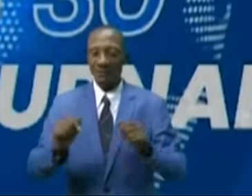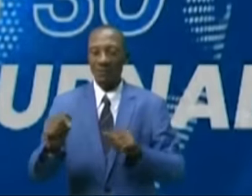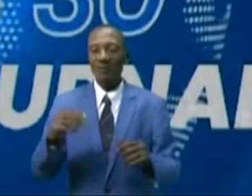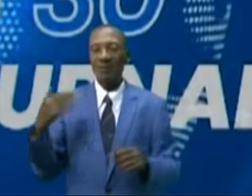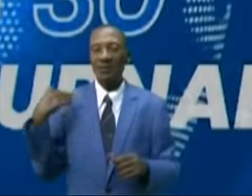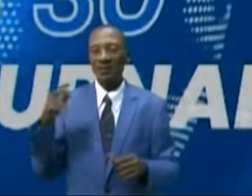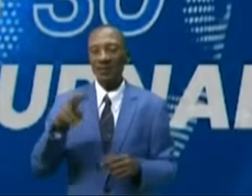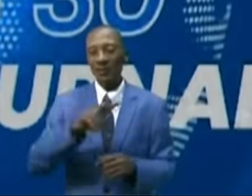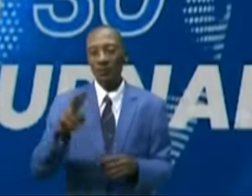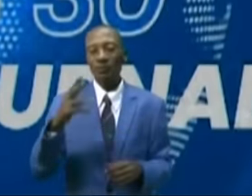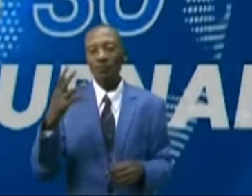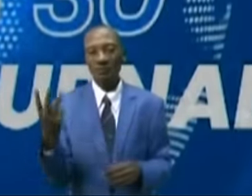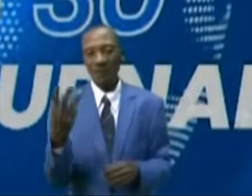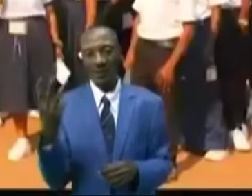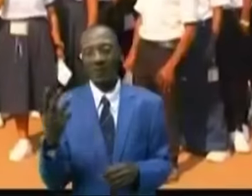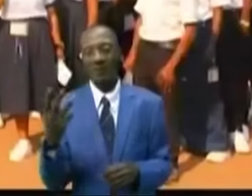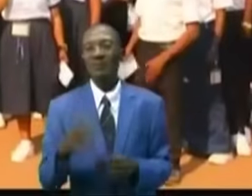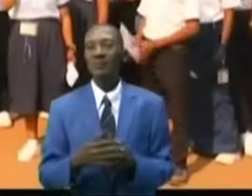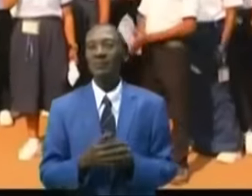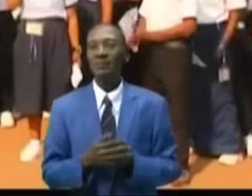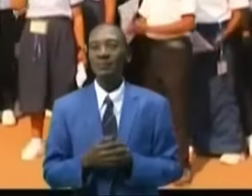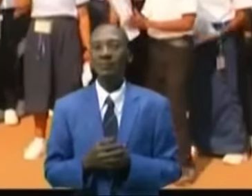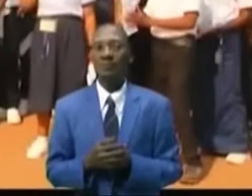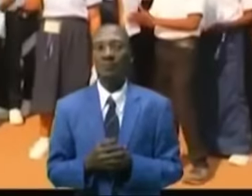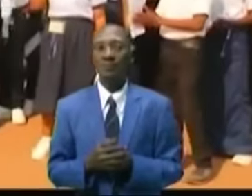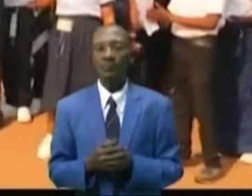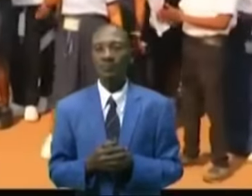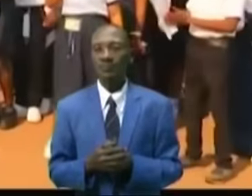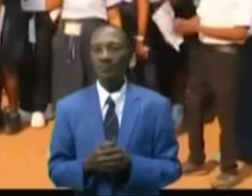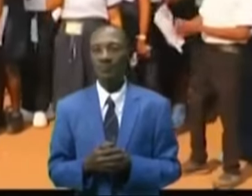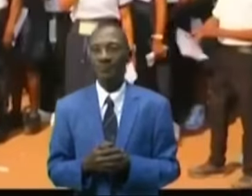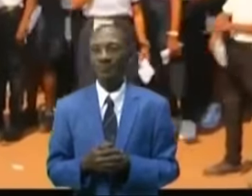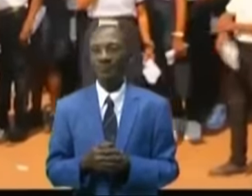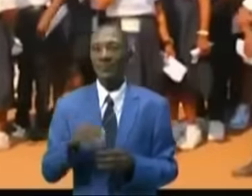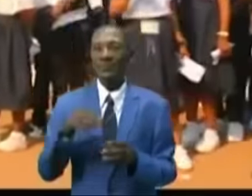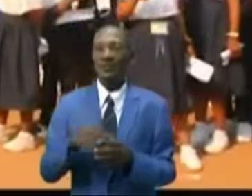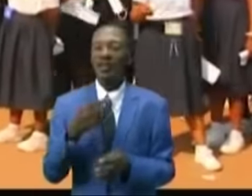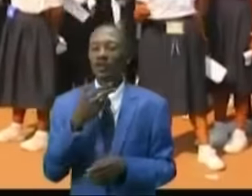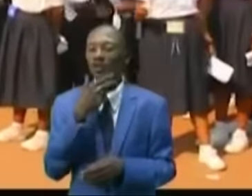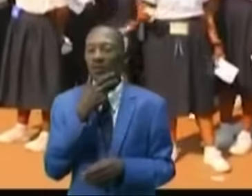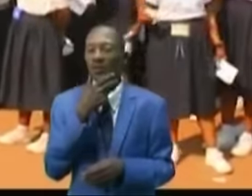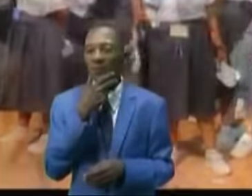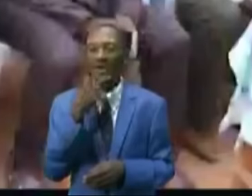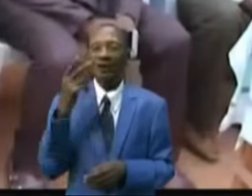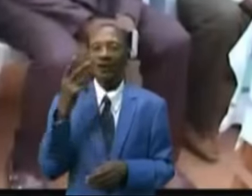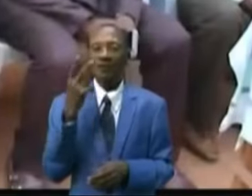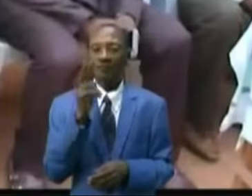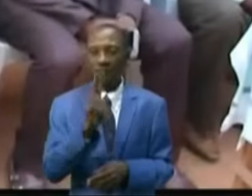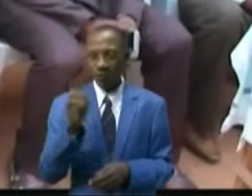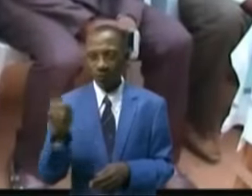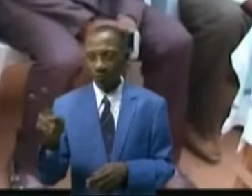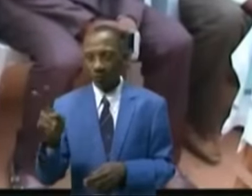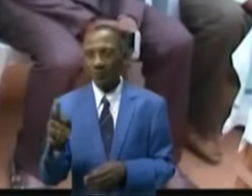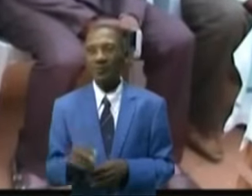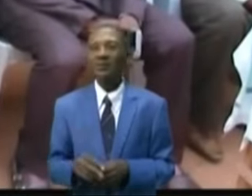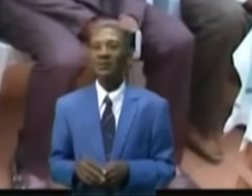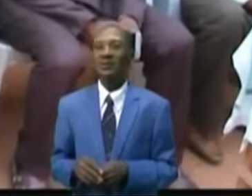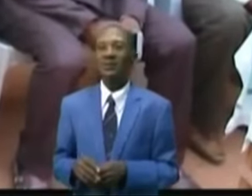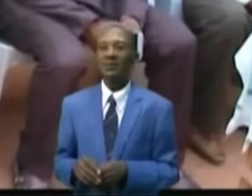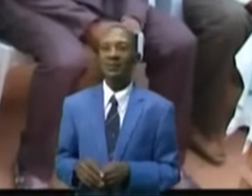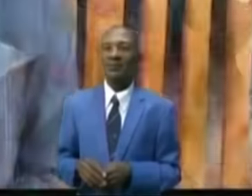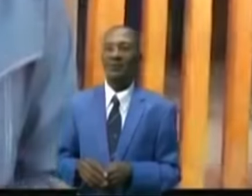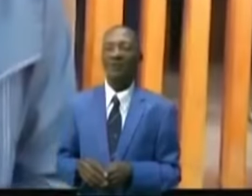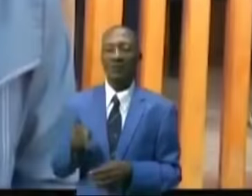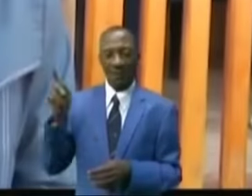dit Franklin Kalombo. Le centre Tshikapa 22, basé à l'Institut du Centre 2, situé dans la commune de